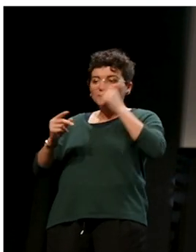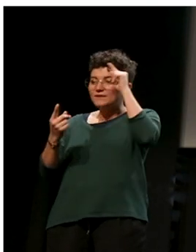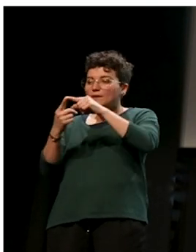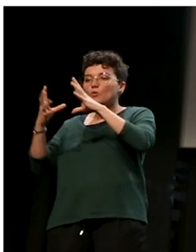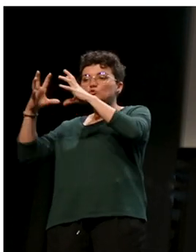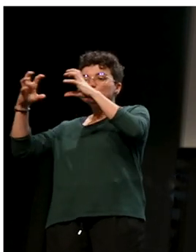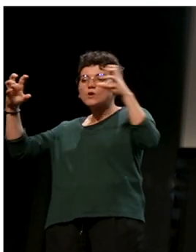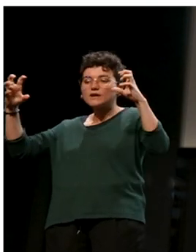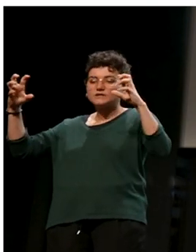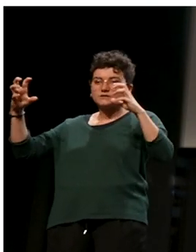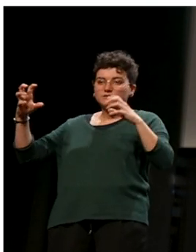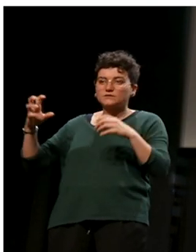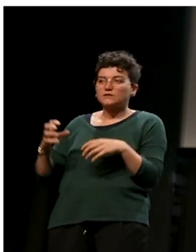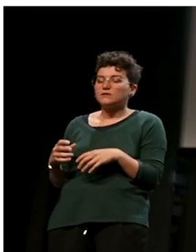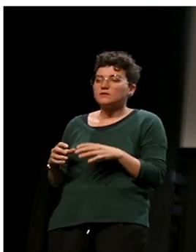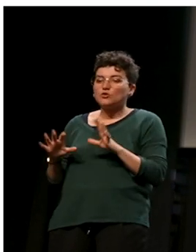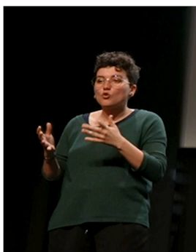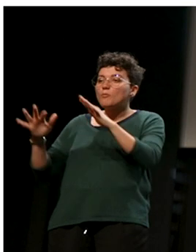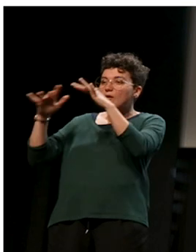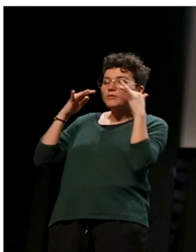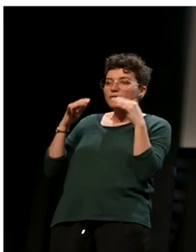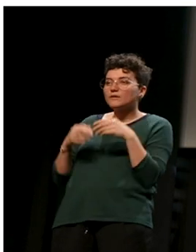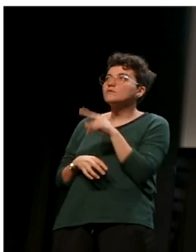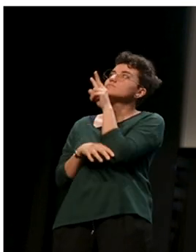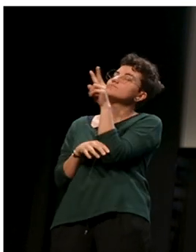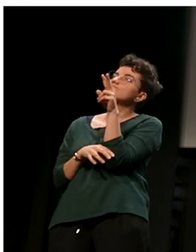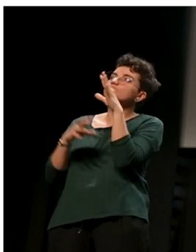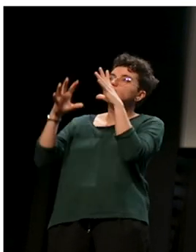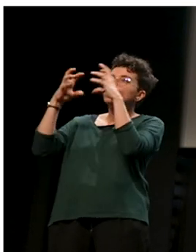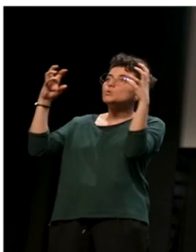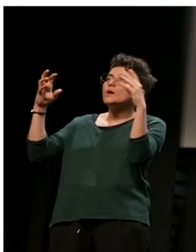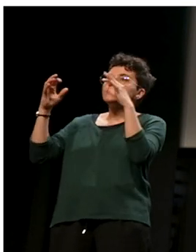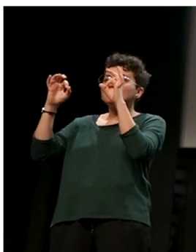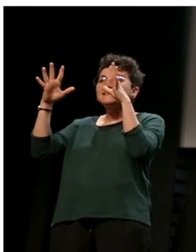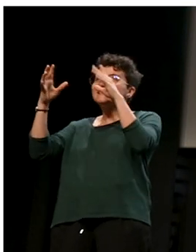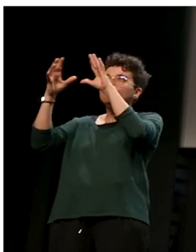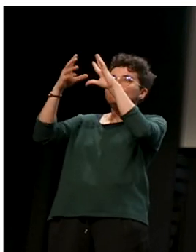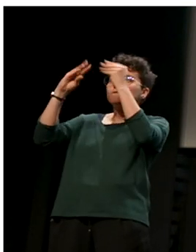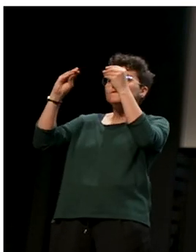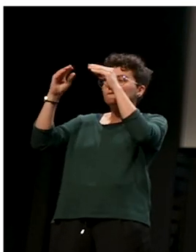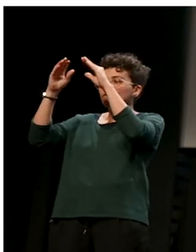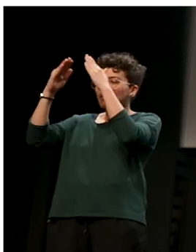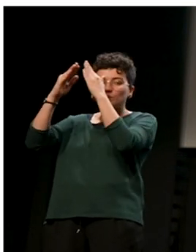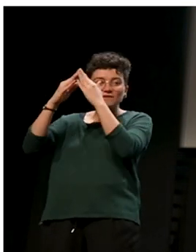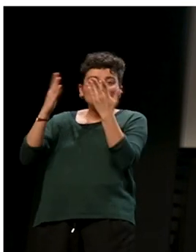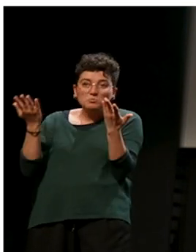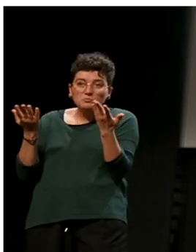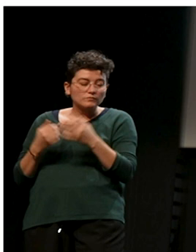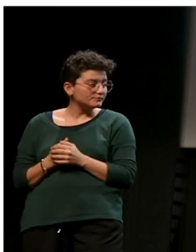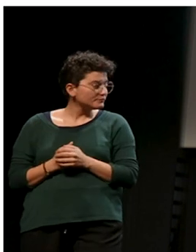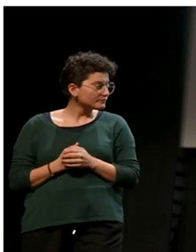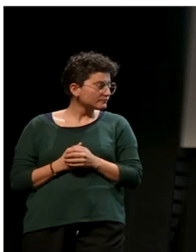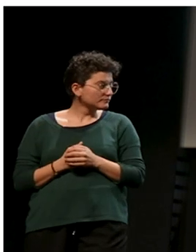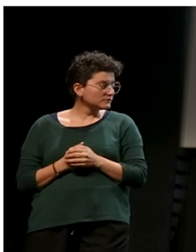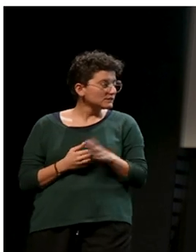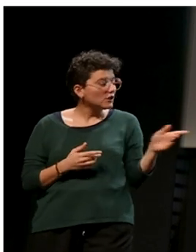fait ? Elle va dehors, elle regarde un nuage et elle attend qu'il y en ait un qui ait une forme de maison. Alors, je suis désolé si ça choque un peu ce que je dis, parce qu'on en parlait tout à l'heure en